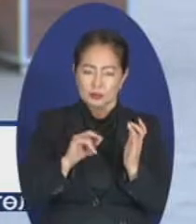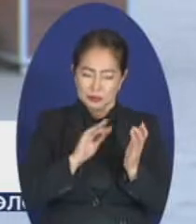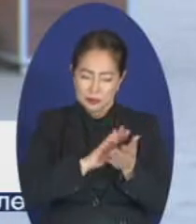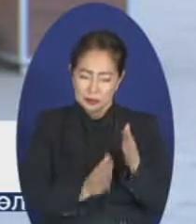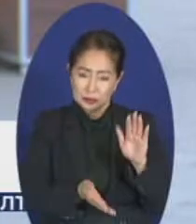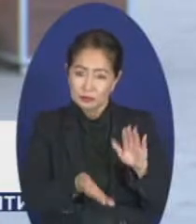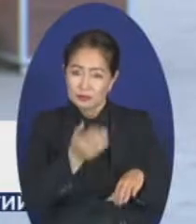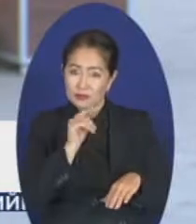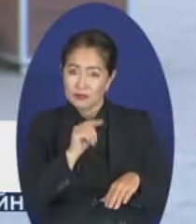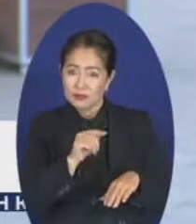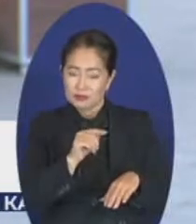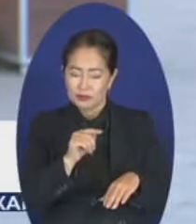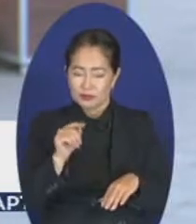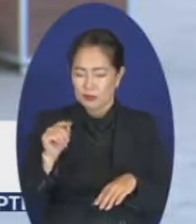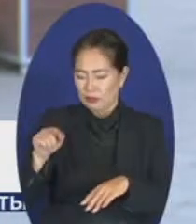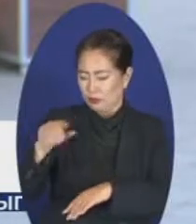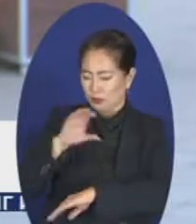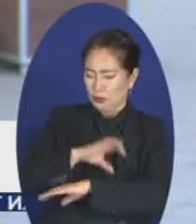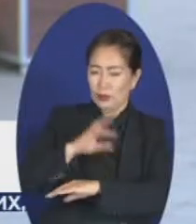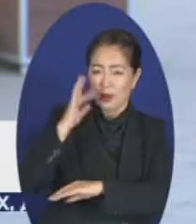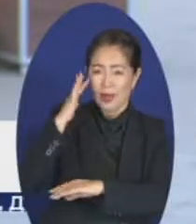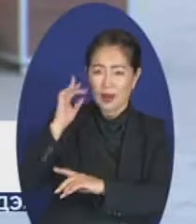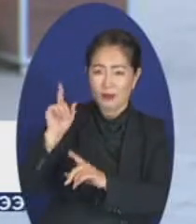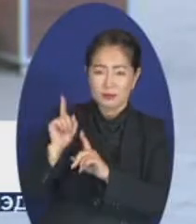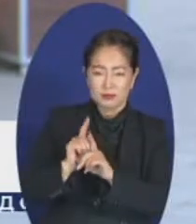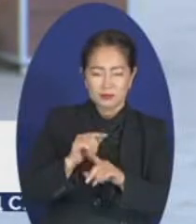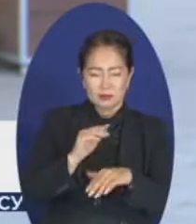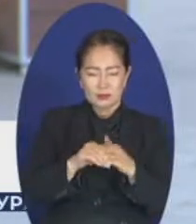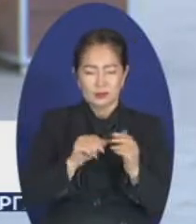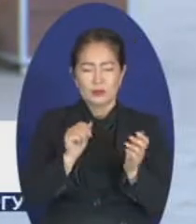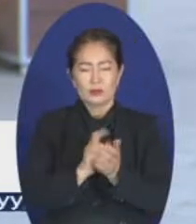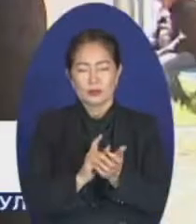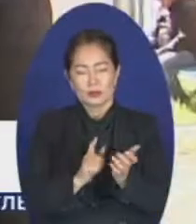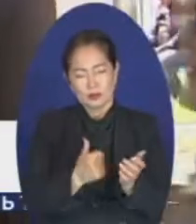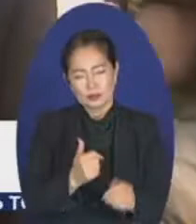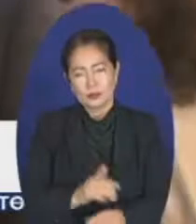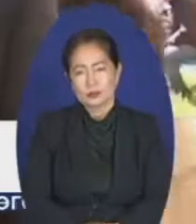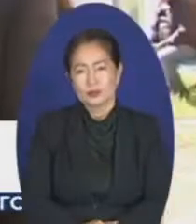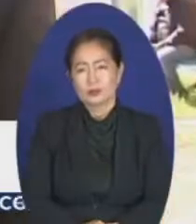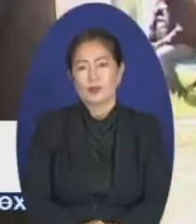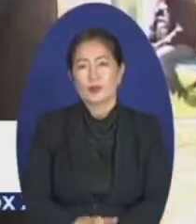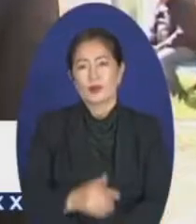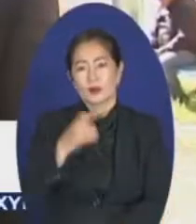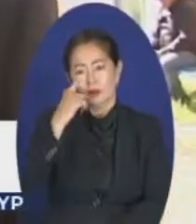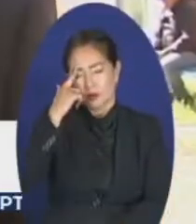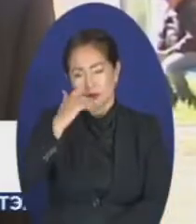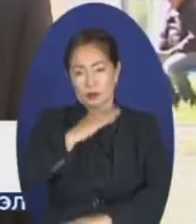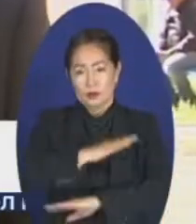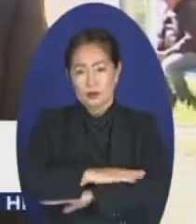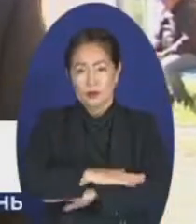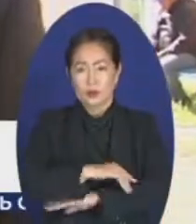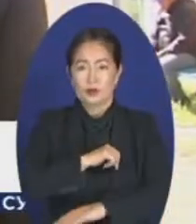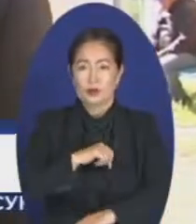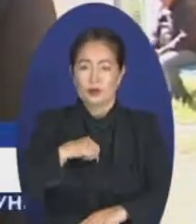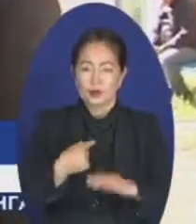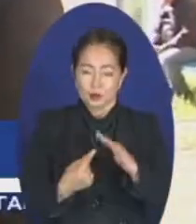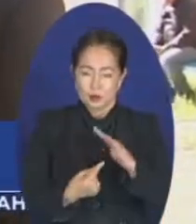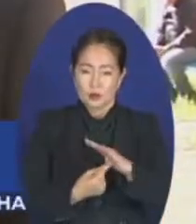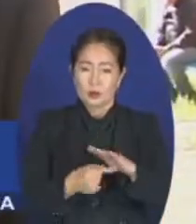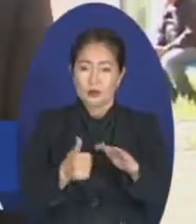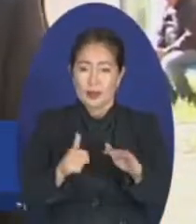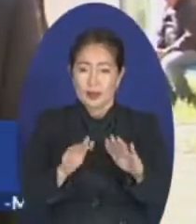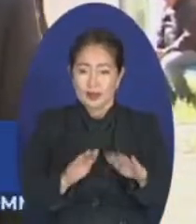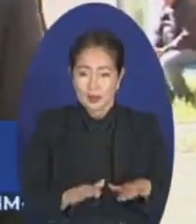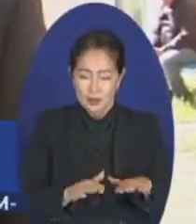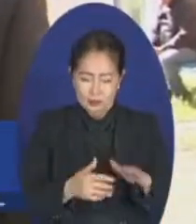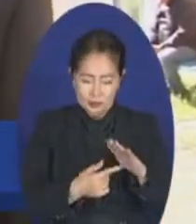бид ихтэй сургуулиудын өөрийнх нь сургалтын арга хэлбэрийг өөрчлөж ашиглах шаардлага байна. Монголынхаа сургууль ингээд өөрийнхөө яг ерөнхий суурийг маш сайн